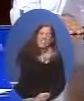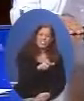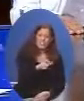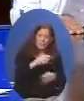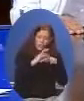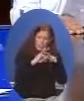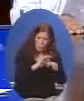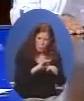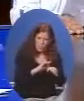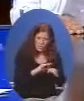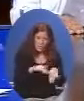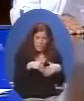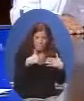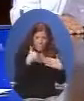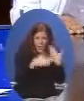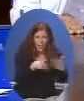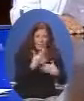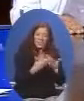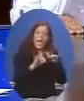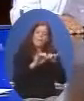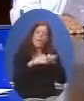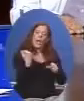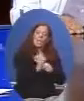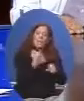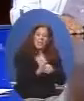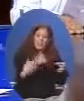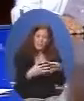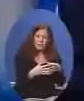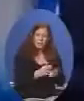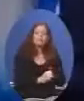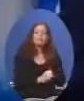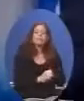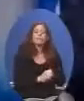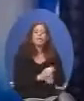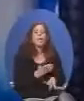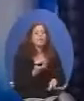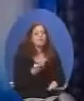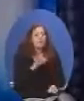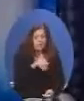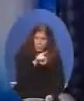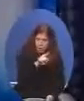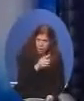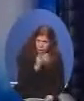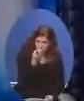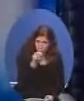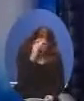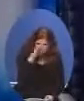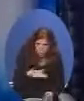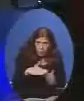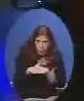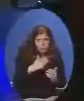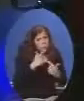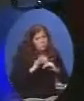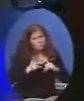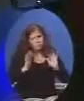את המהלך הזה, הבלוגר, הפעיל החברתי, מוטי לייבל, ערב טוב גם לך. ערב מצוין. גם לך לקחו ילד? לא.